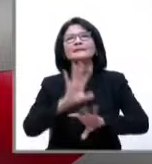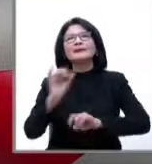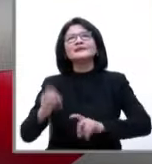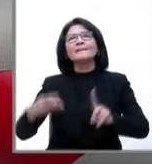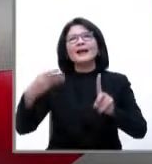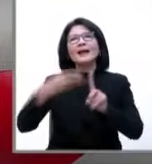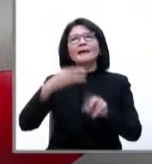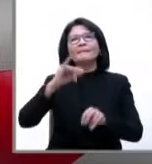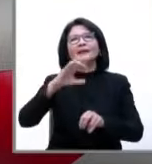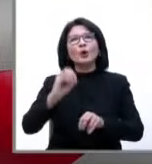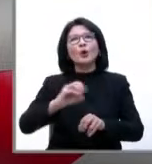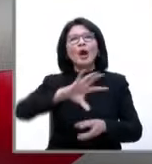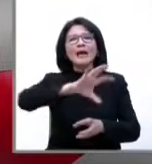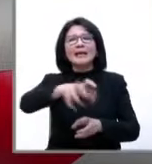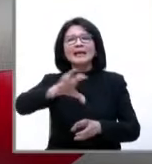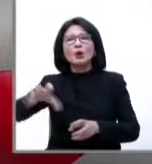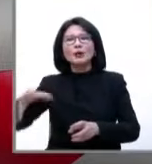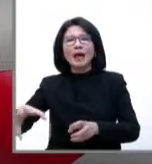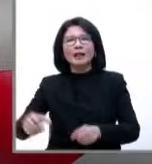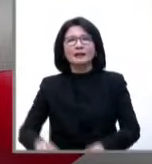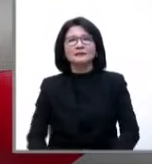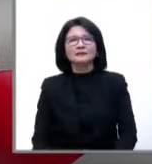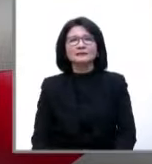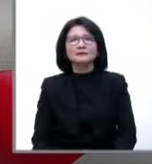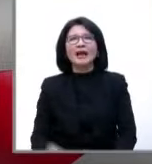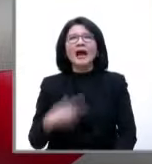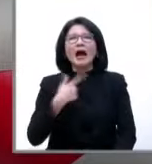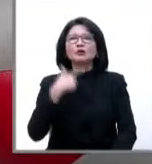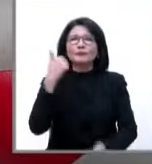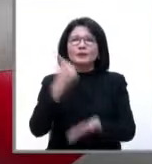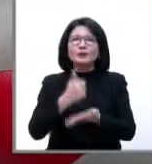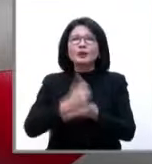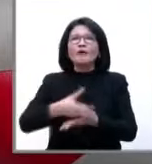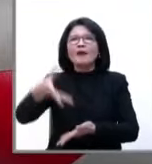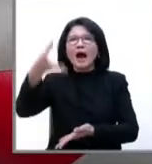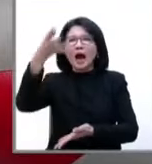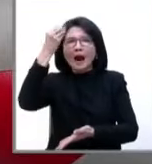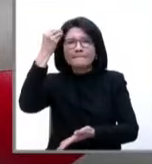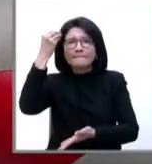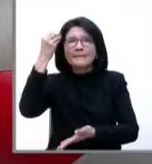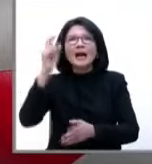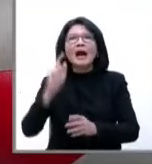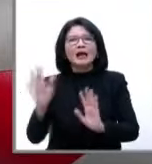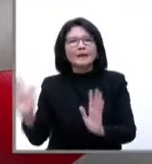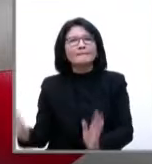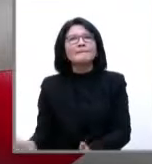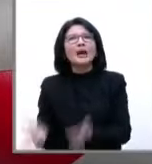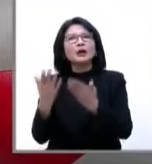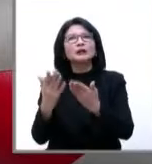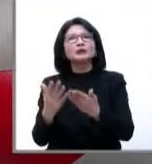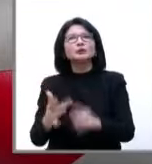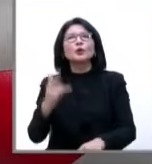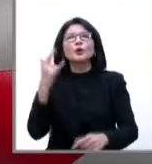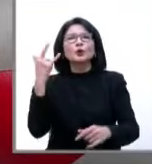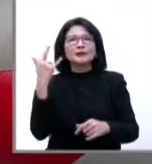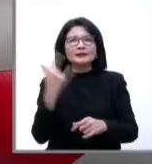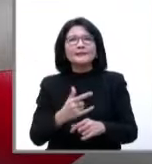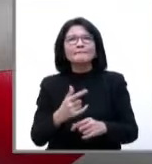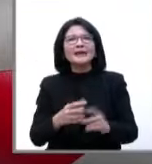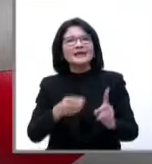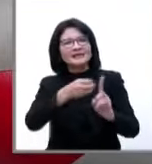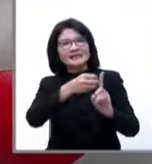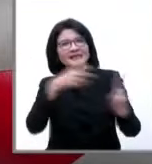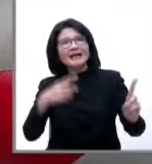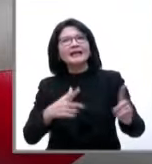bioregional di mana Kita harus betul-betul mengerti agar pembangunan kita tepat sasaran dan